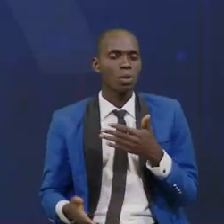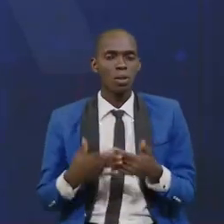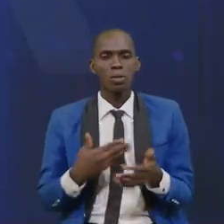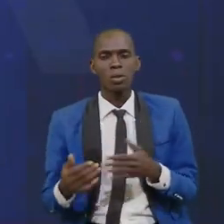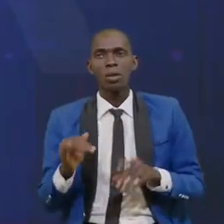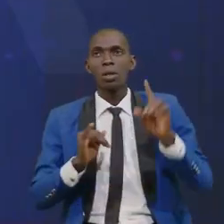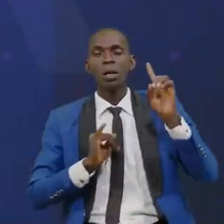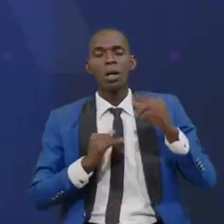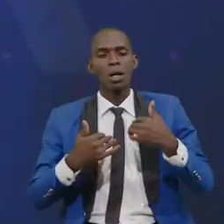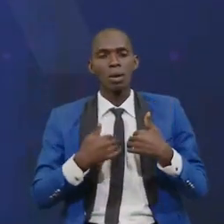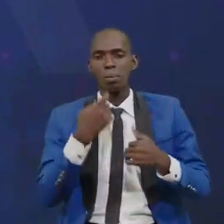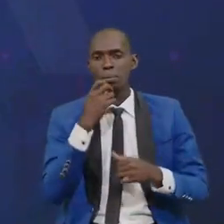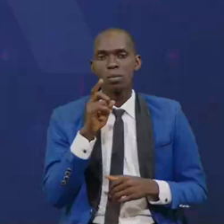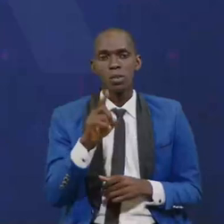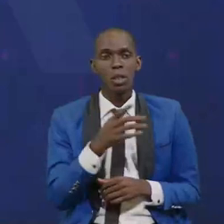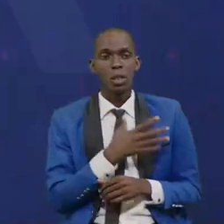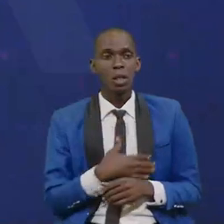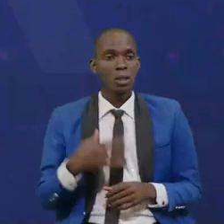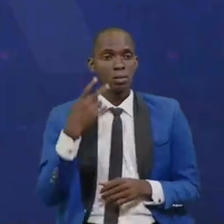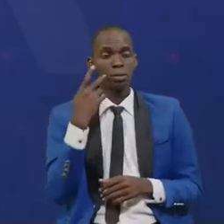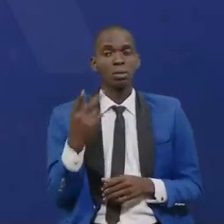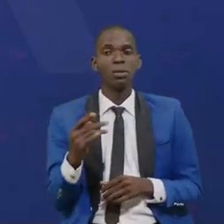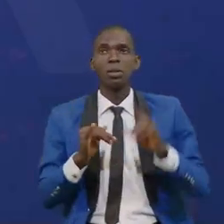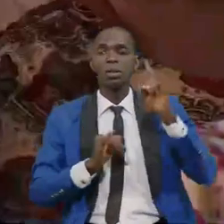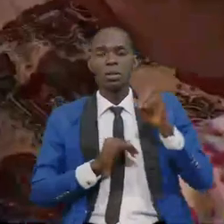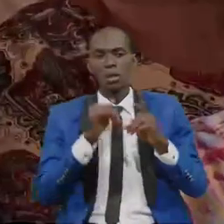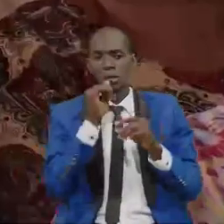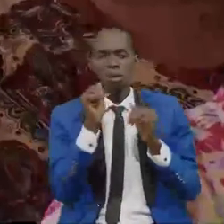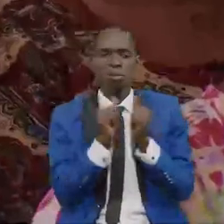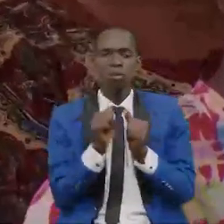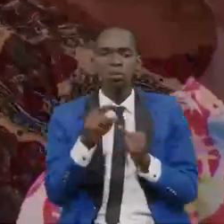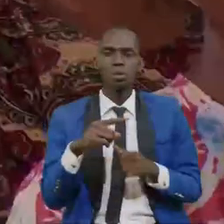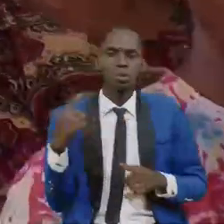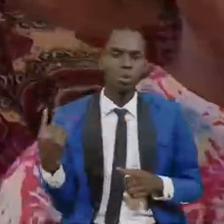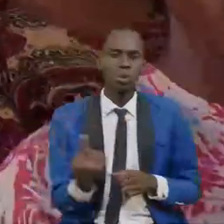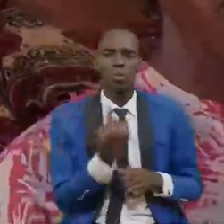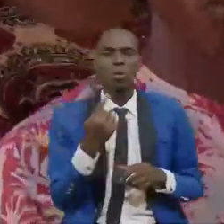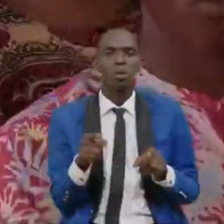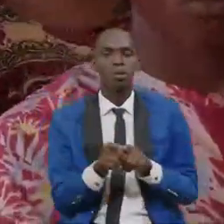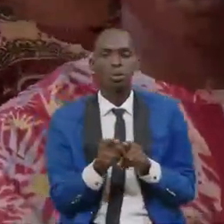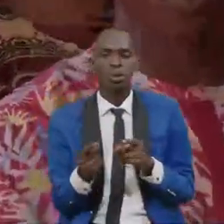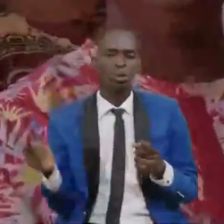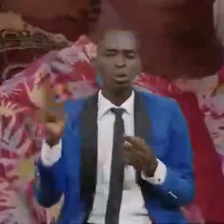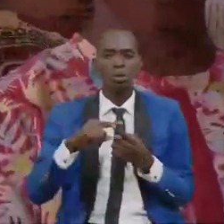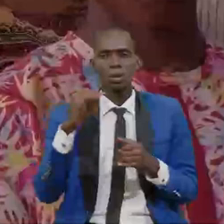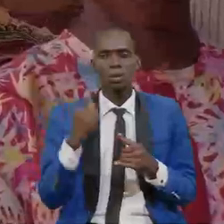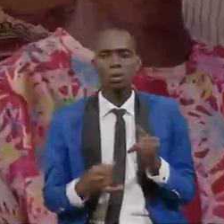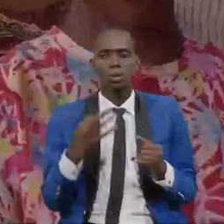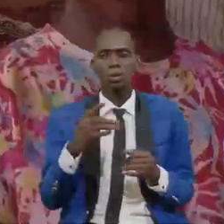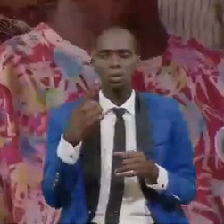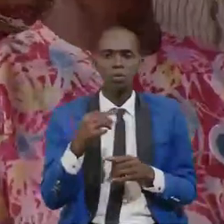Et voici, je suis avec vous tous les jours jusqu'à la fin